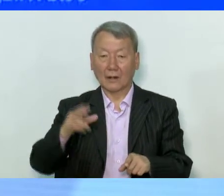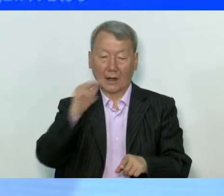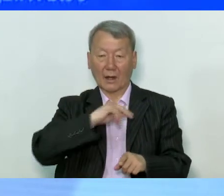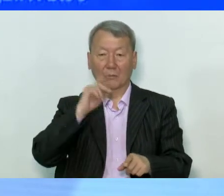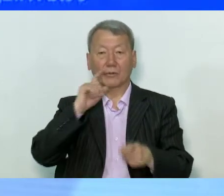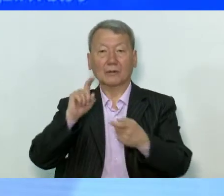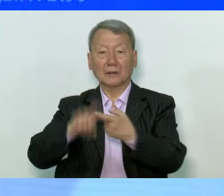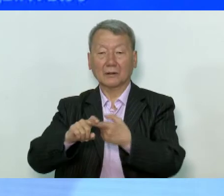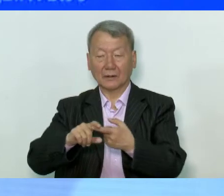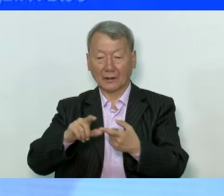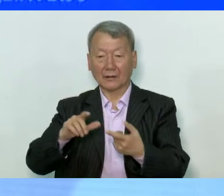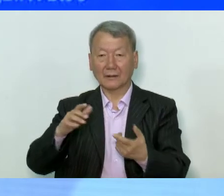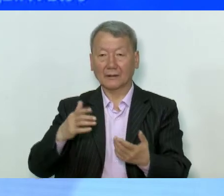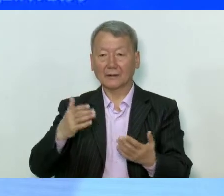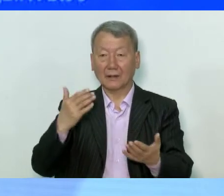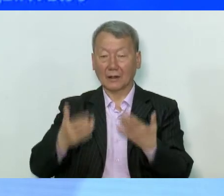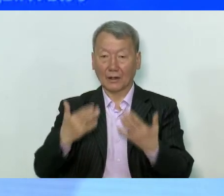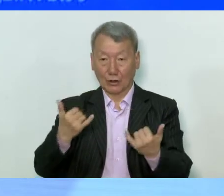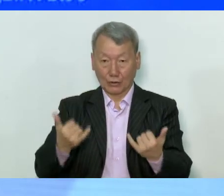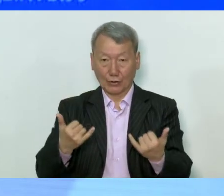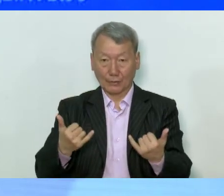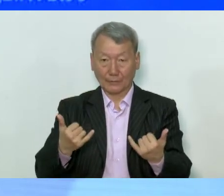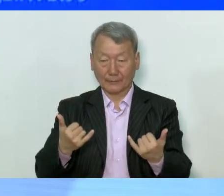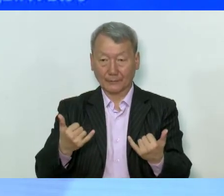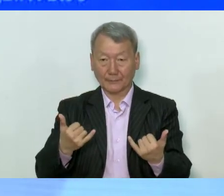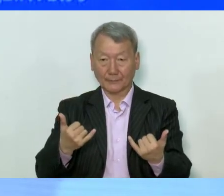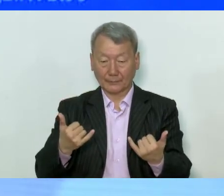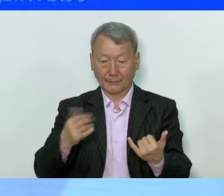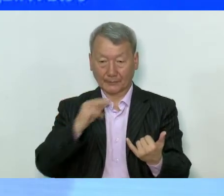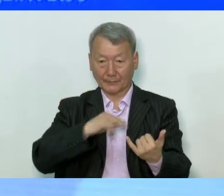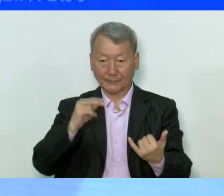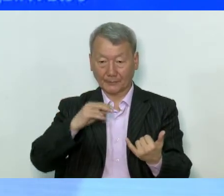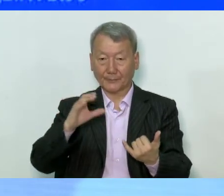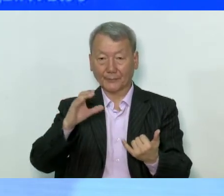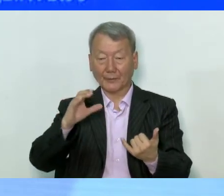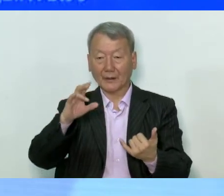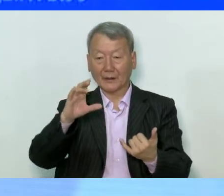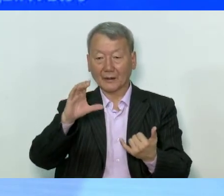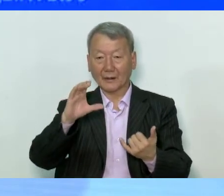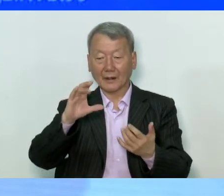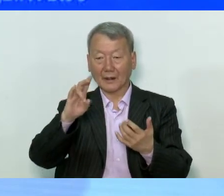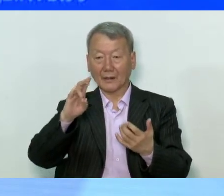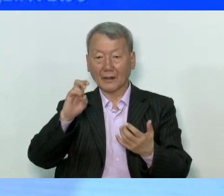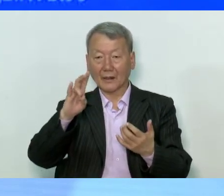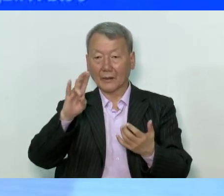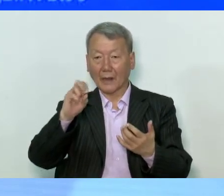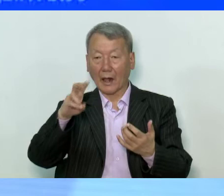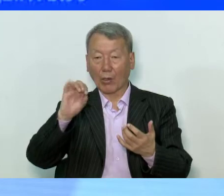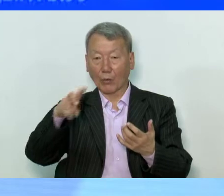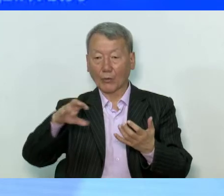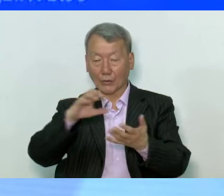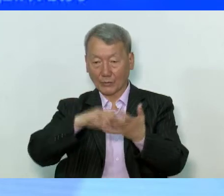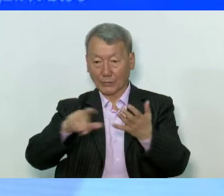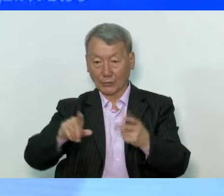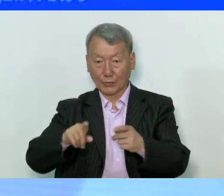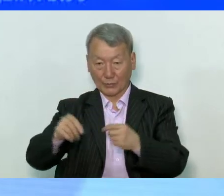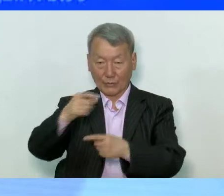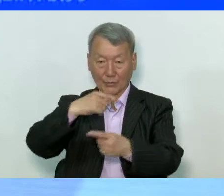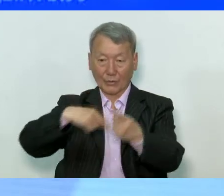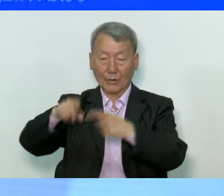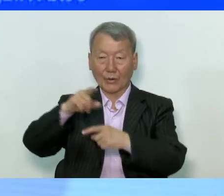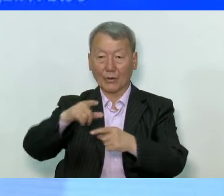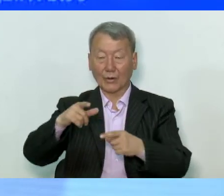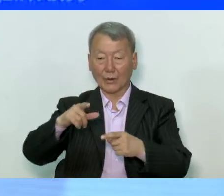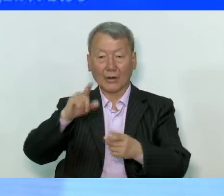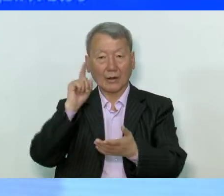жумушуна карап депчи. Бирок ар бир ишкер, салыкчы ишин баштап, өзү киреше таап баштагандан кийин